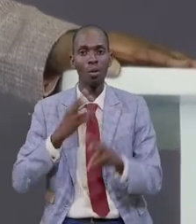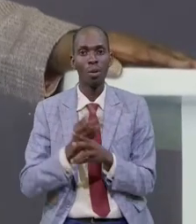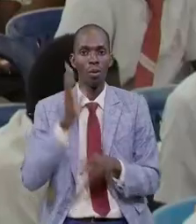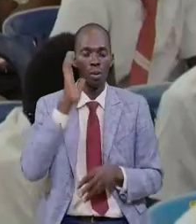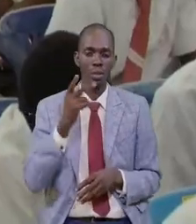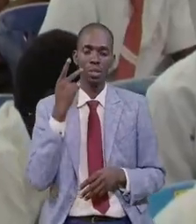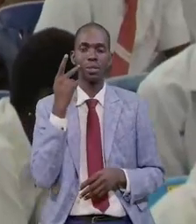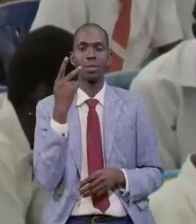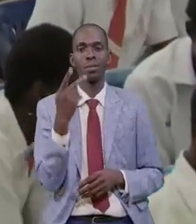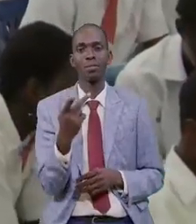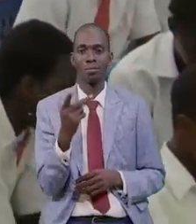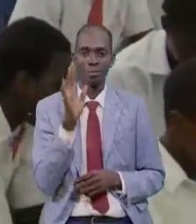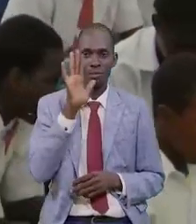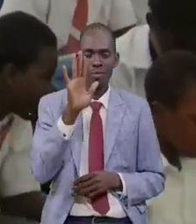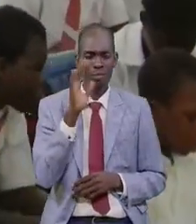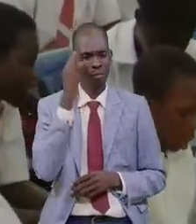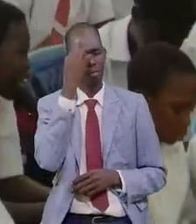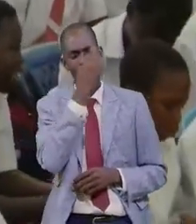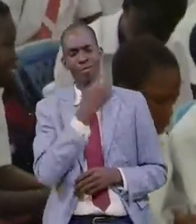ver votre visage